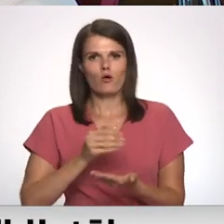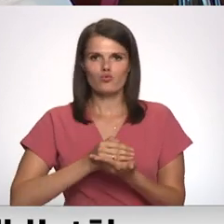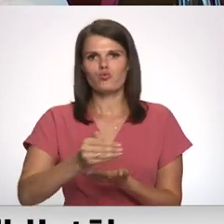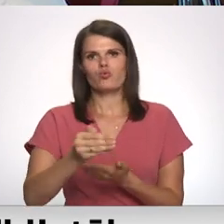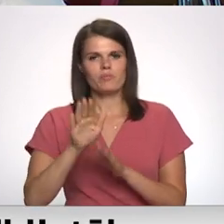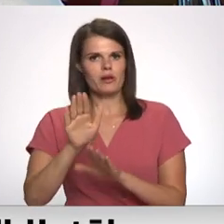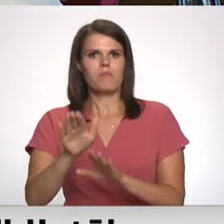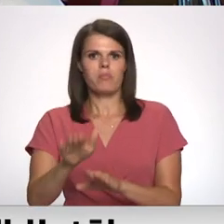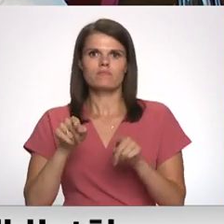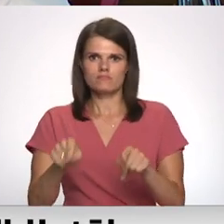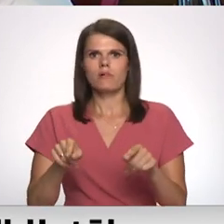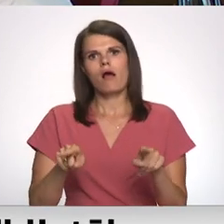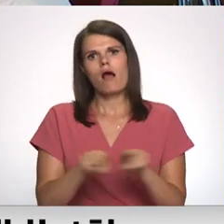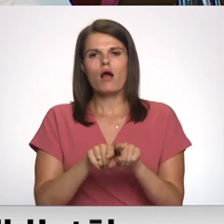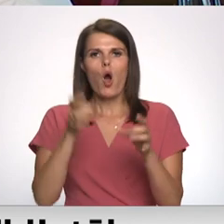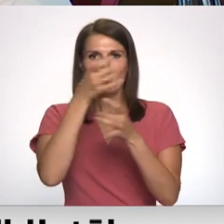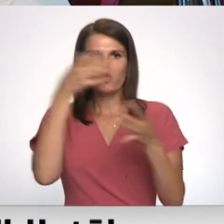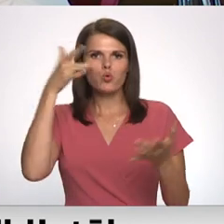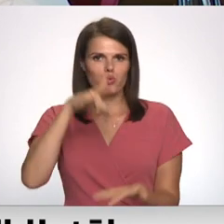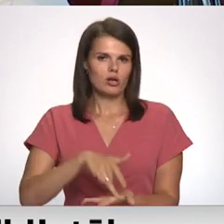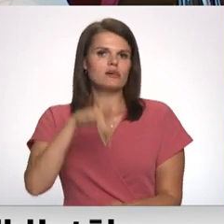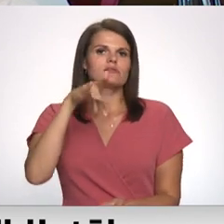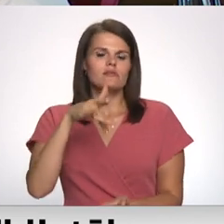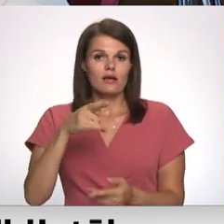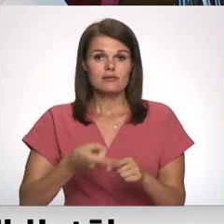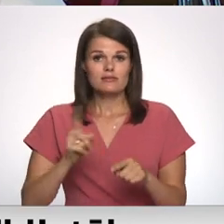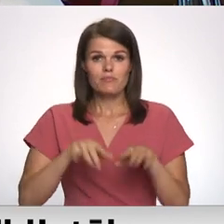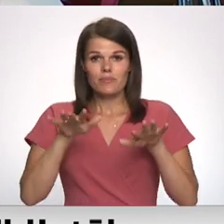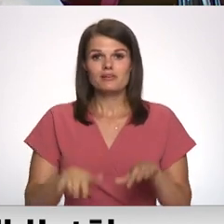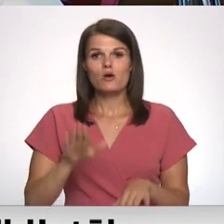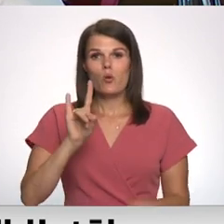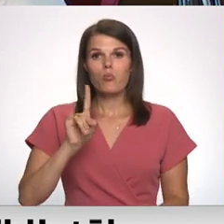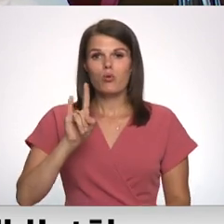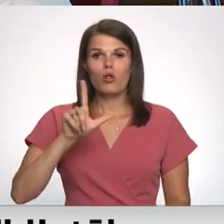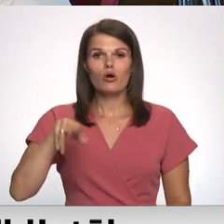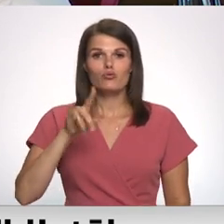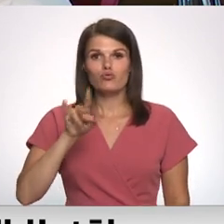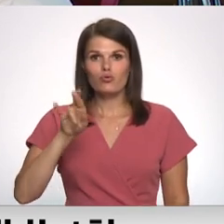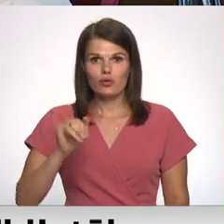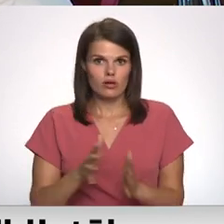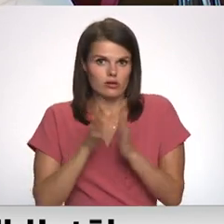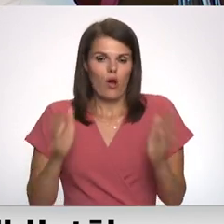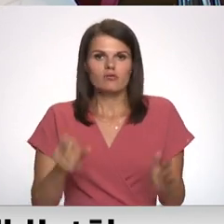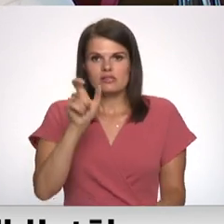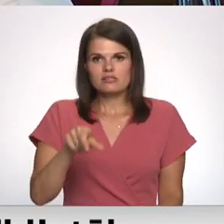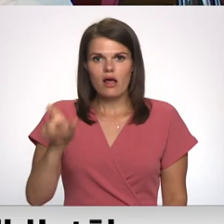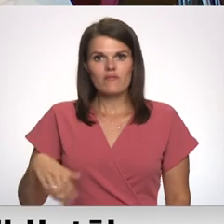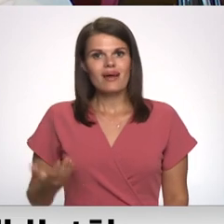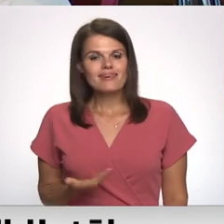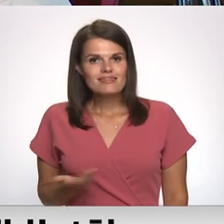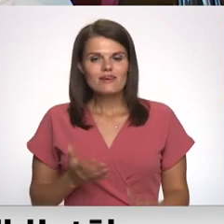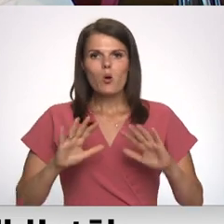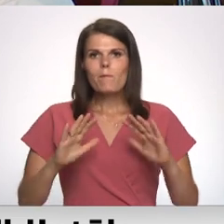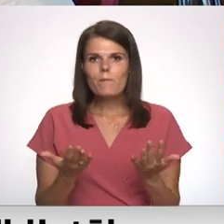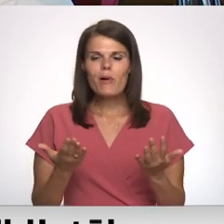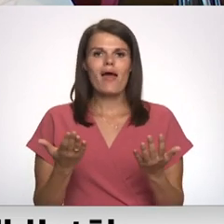tas ir tāds zināms kultūras centrs šeit. Jo Bulduros ir daudz iedzīvotāji, bet tādas vietas,